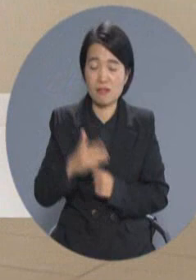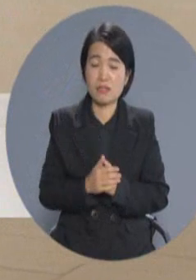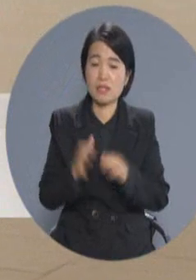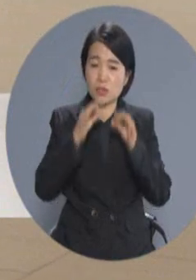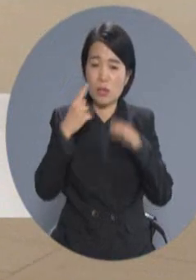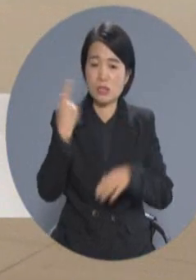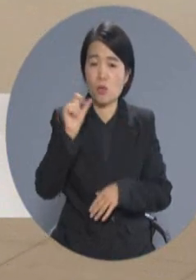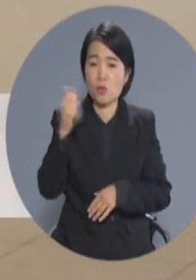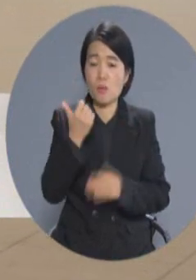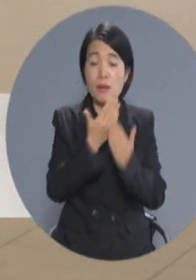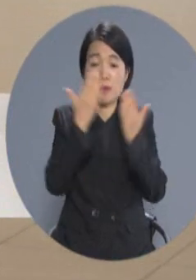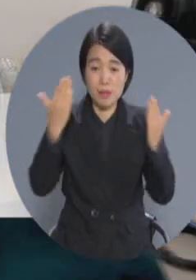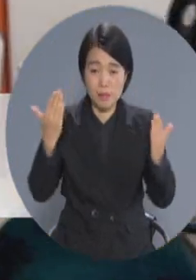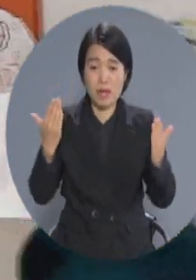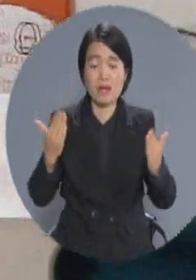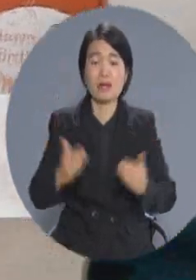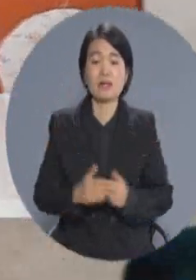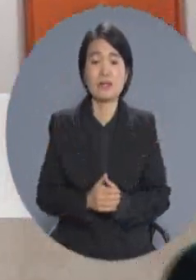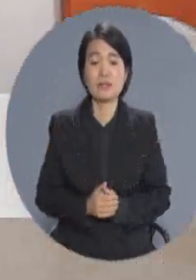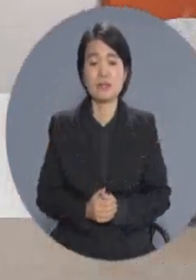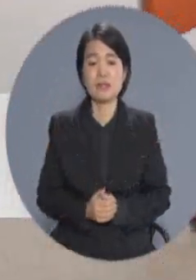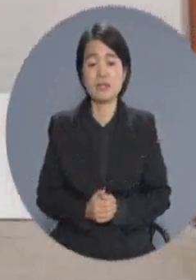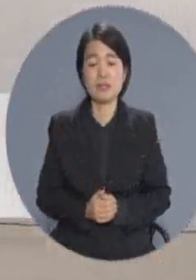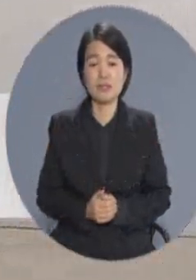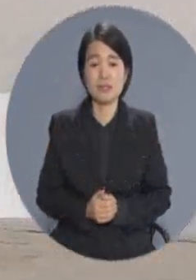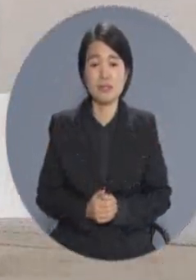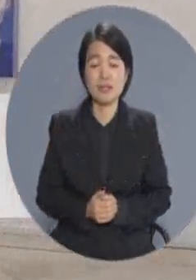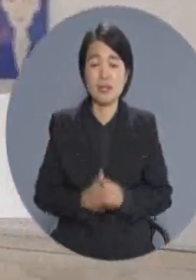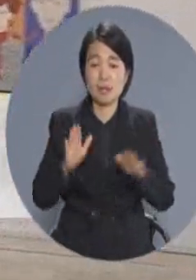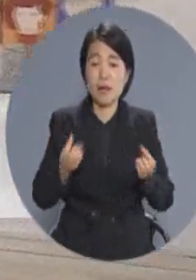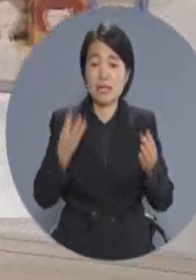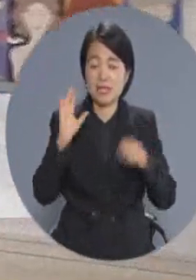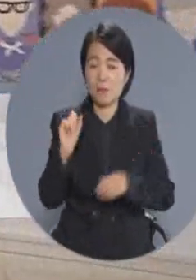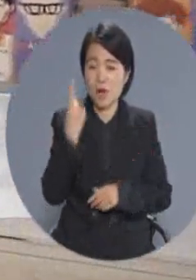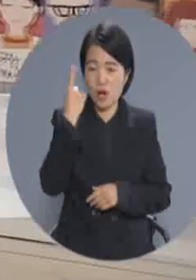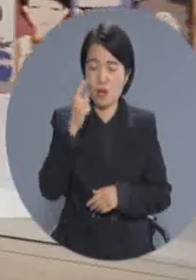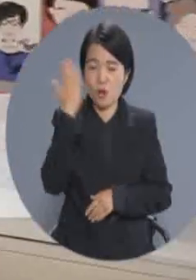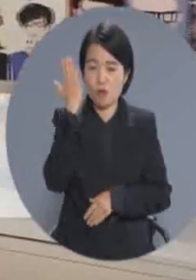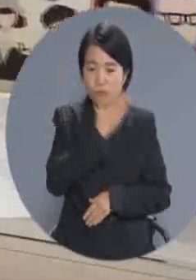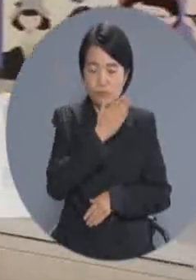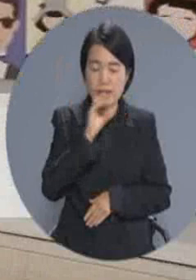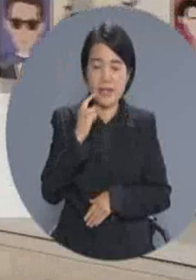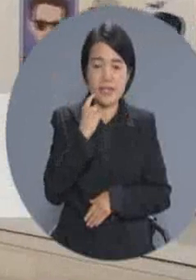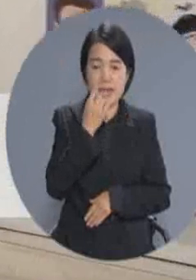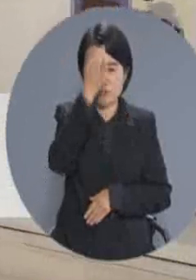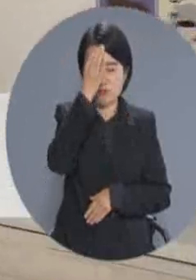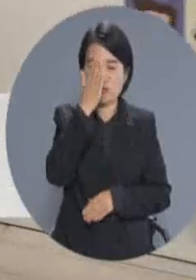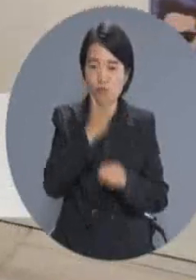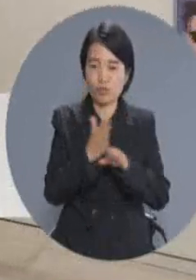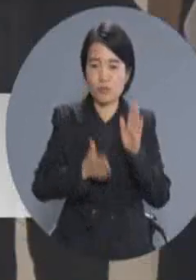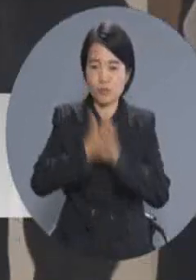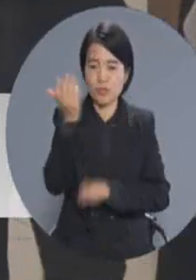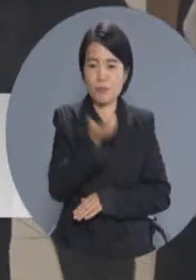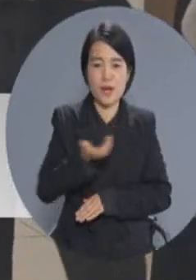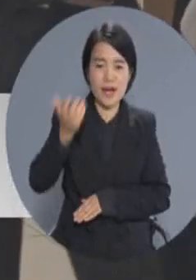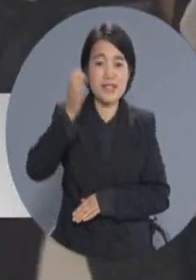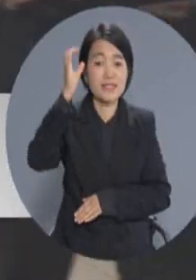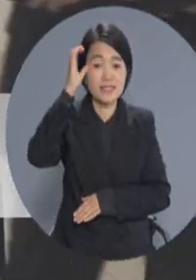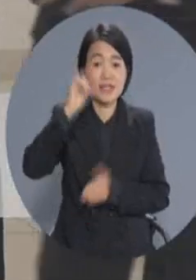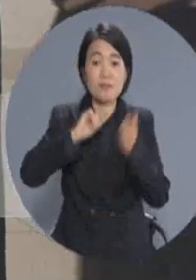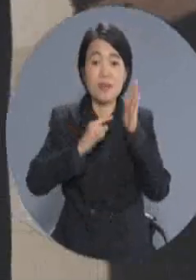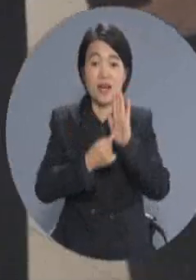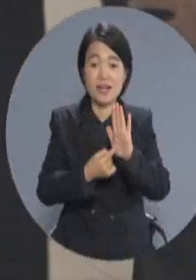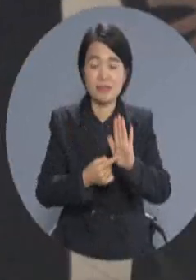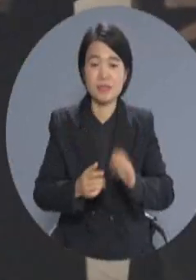1500점이 넘는 작품들을 전시해 왔는데요 이번 행사를 계기로 여수가 예술의 중심도시로 거듭날 수 있기를